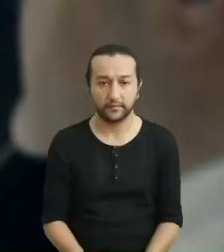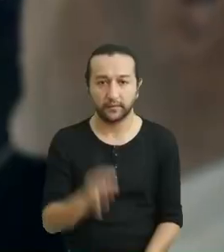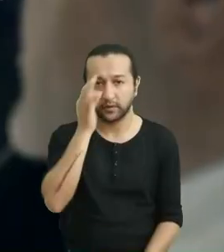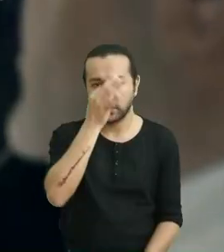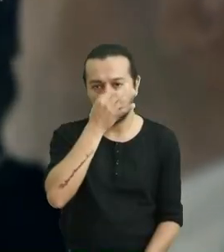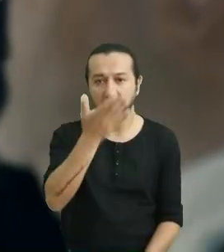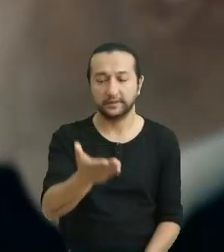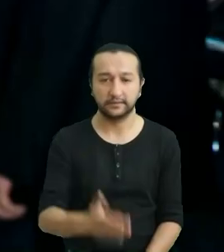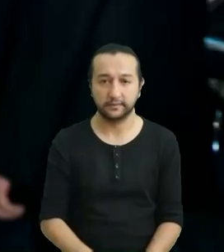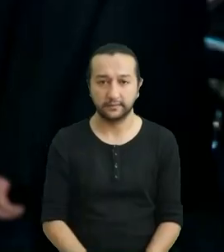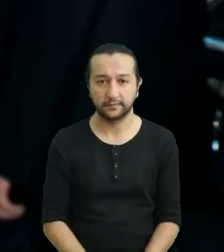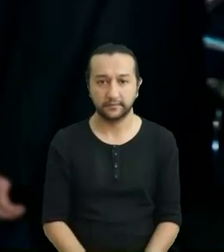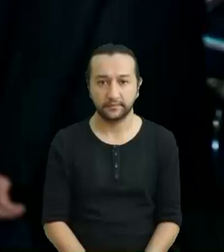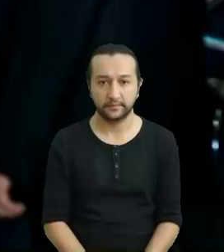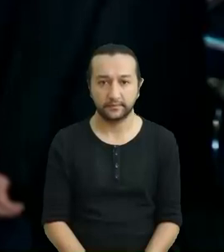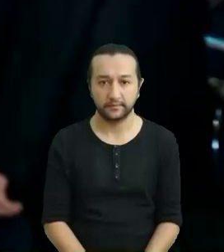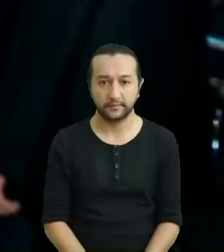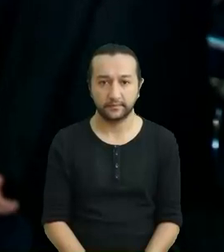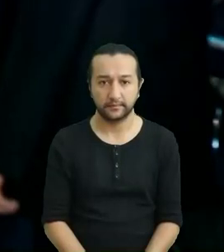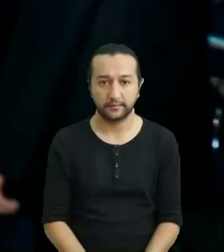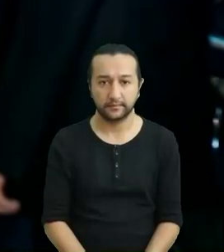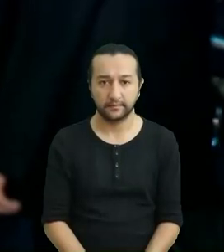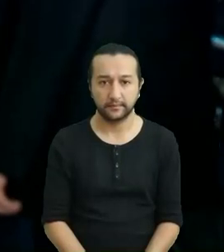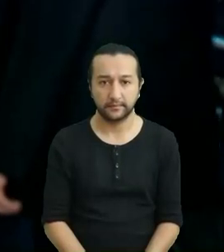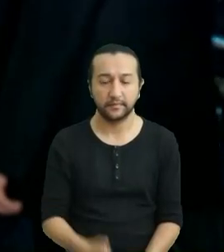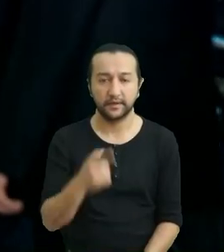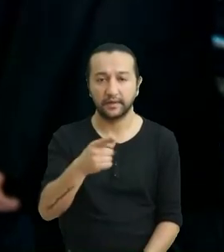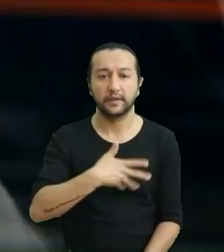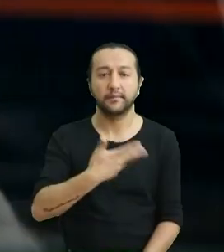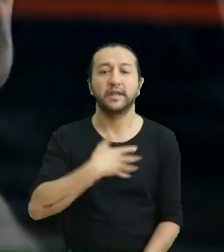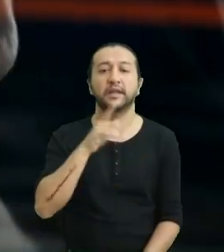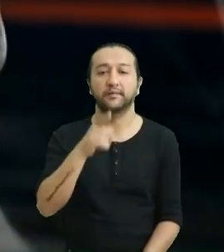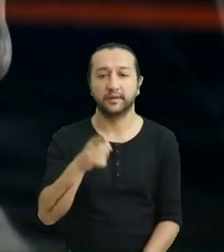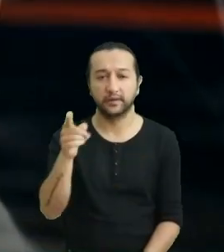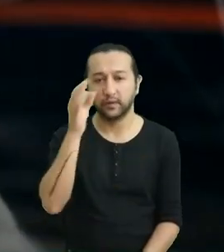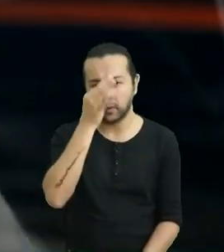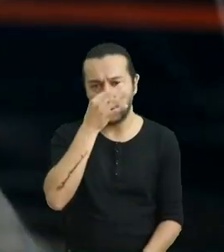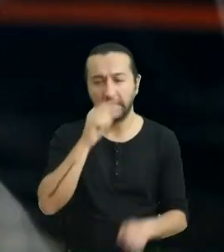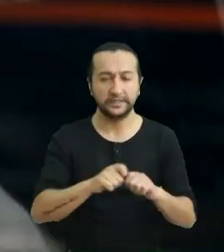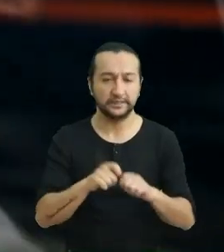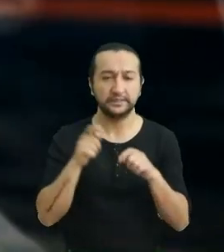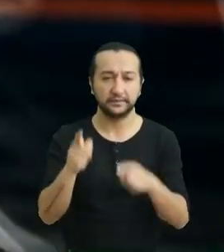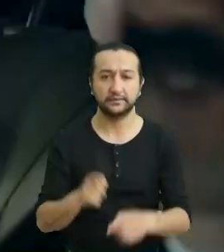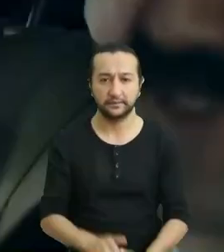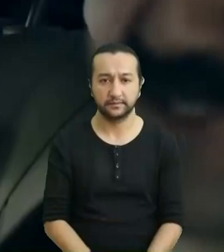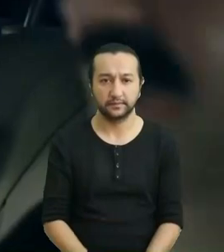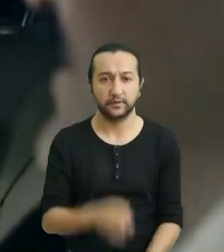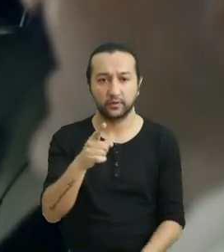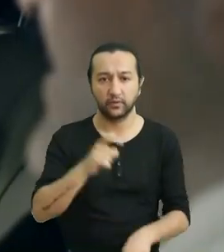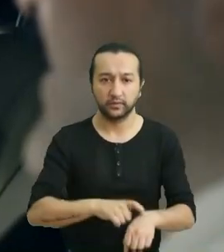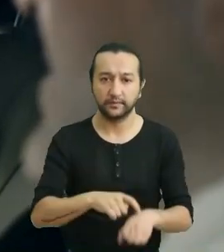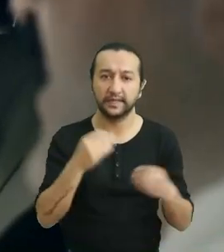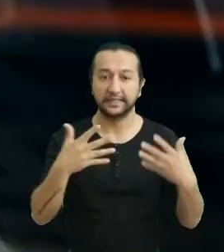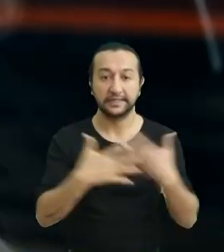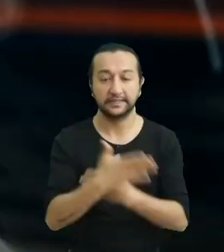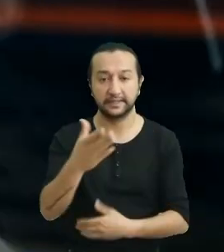Kolay gelsin. Erman Beyce dosyasını aldı. Merak etmeyin. Kolay zaten. O zaman iyi